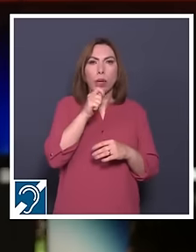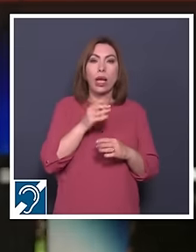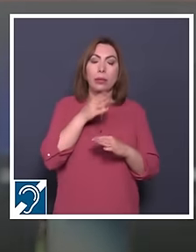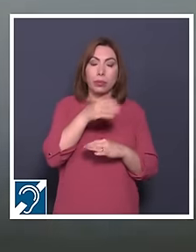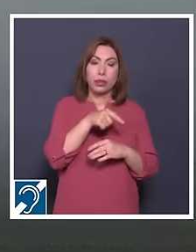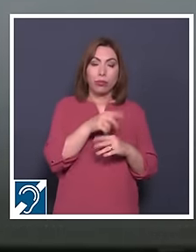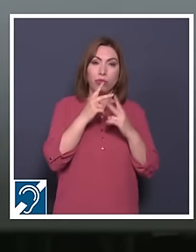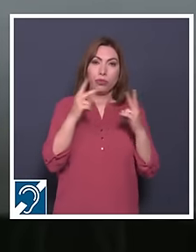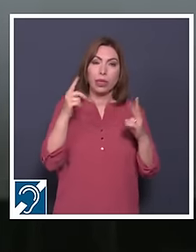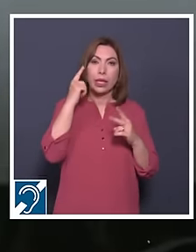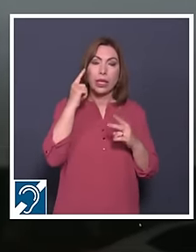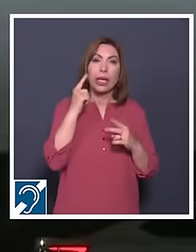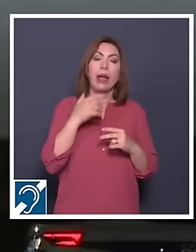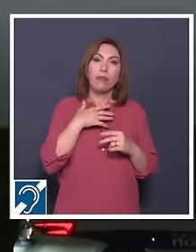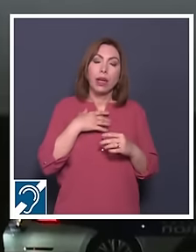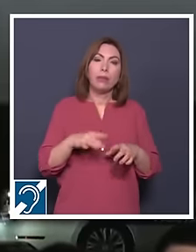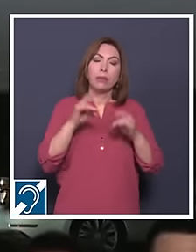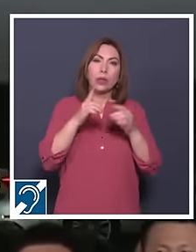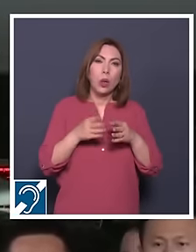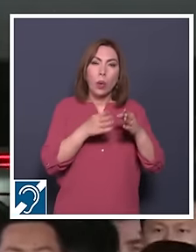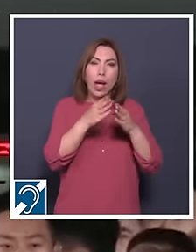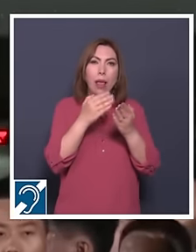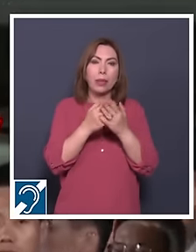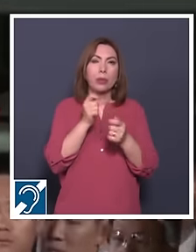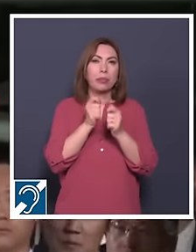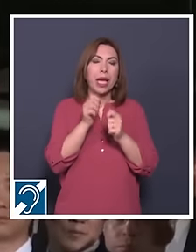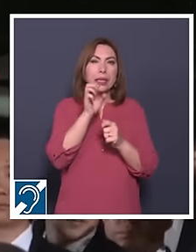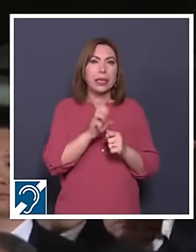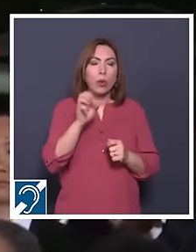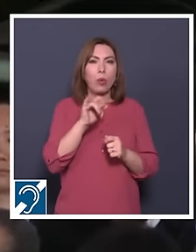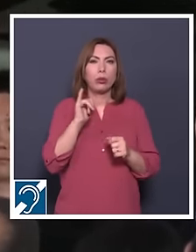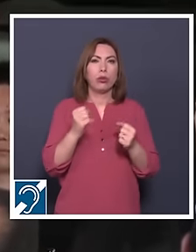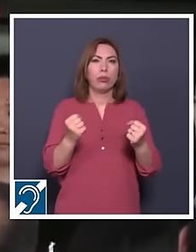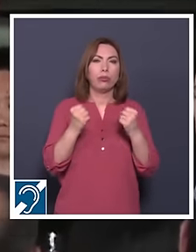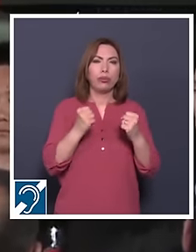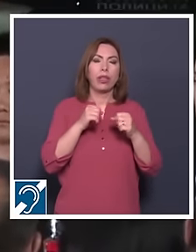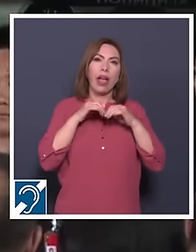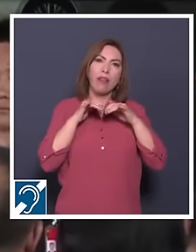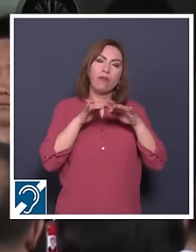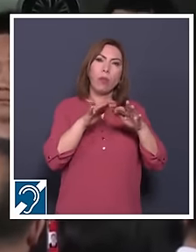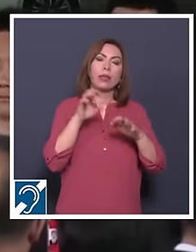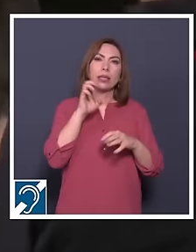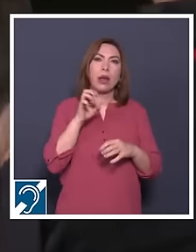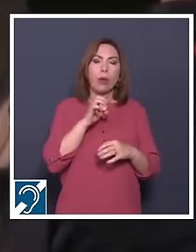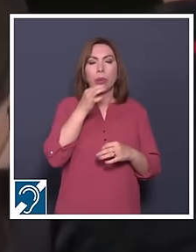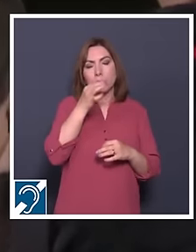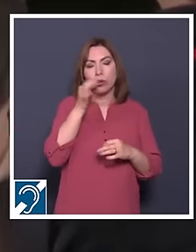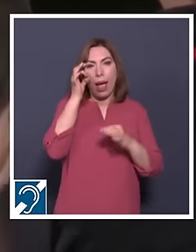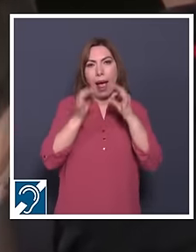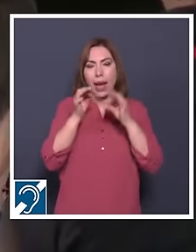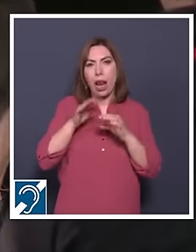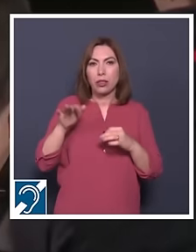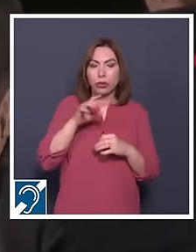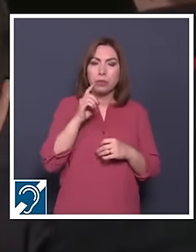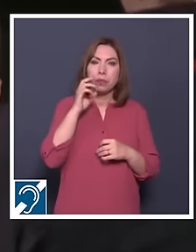aceste vizite, China încearcă să găsească o cale către piața europeană și să-și consolideze influența pe continent, spun analiștii. Ei se